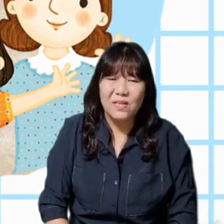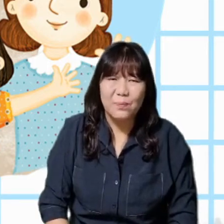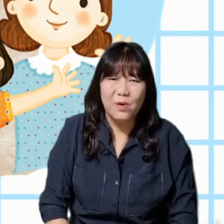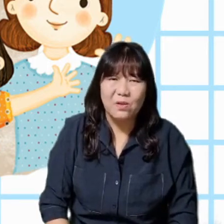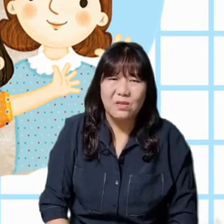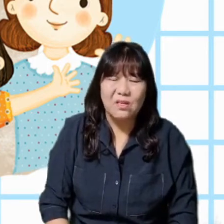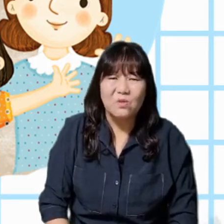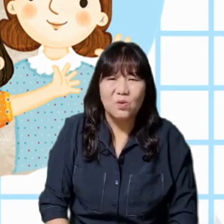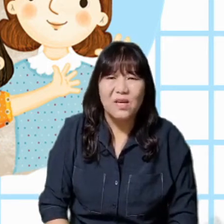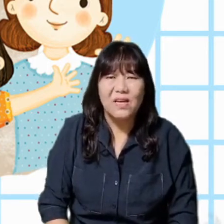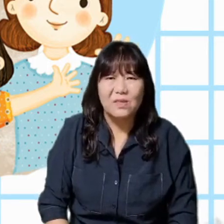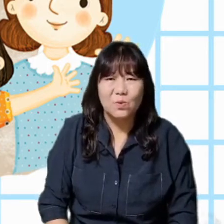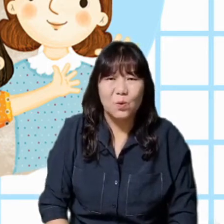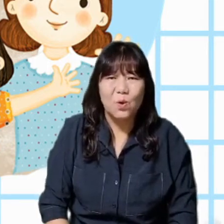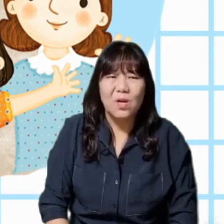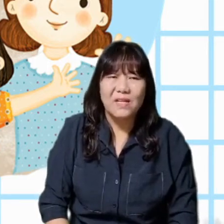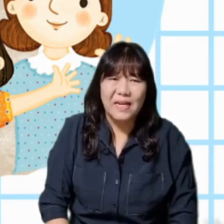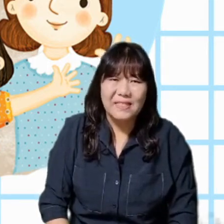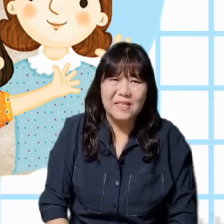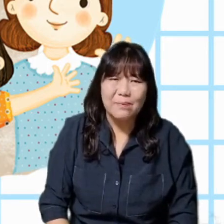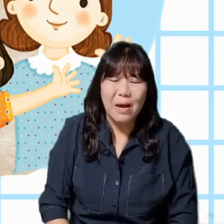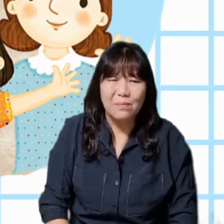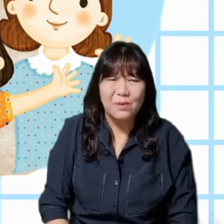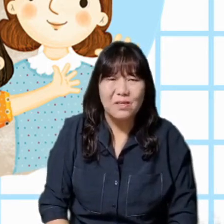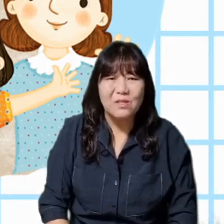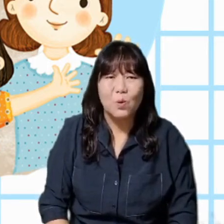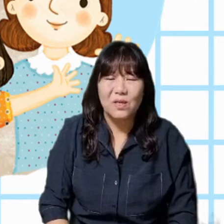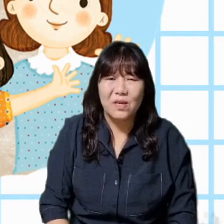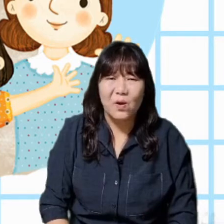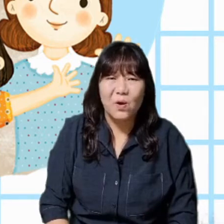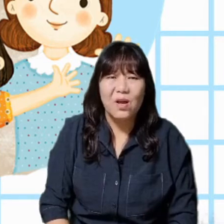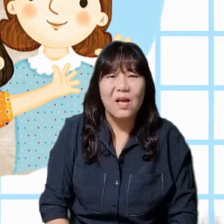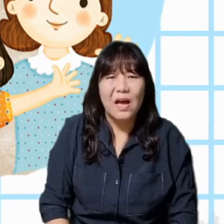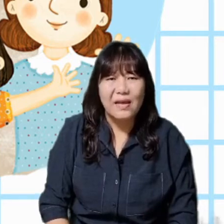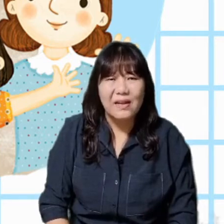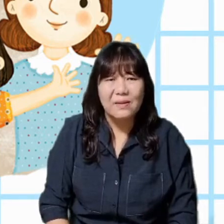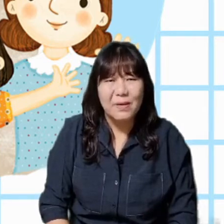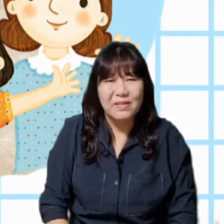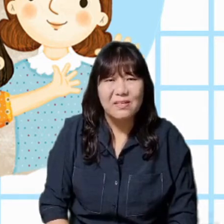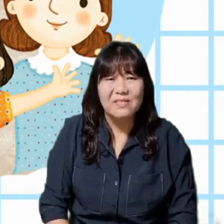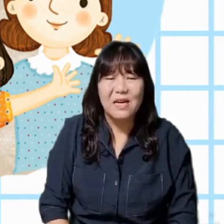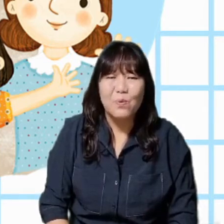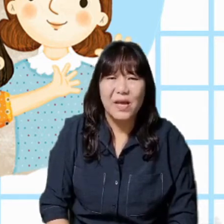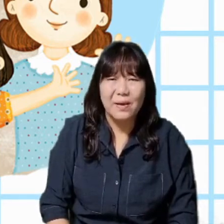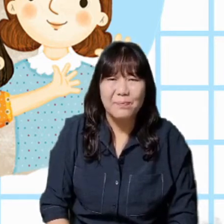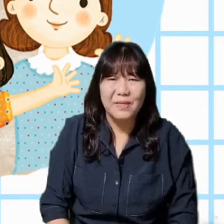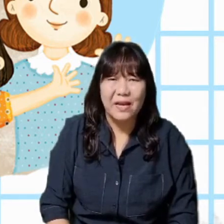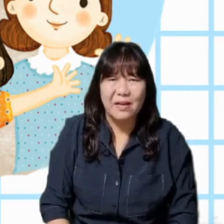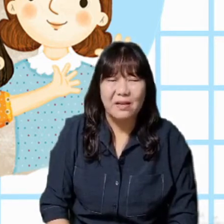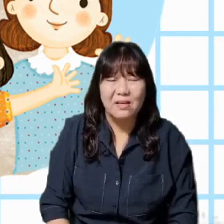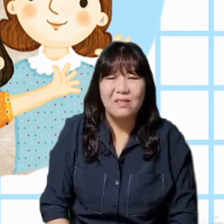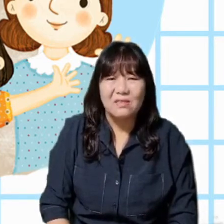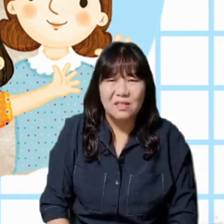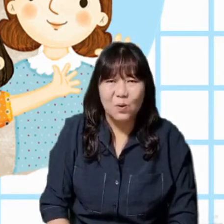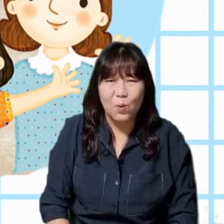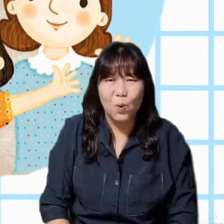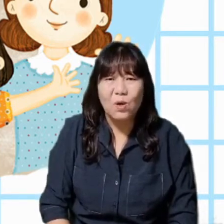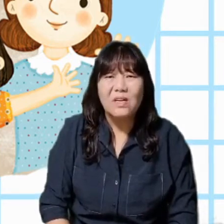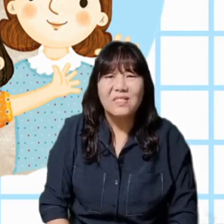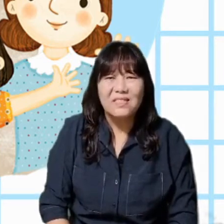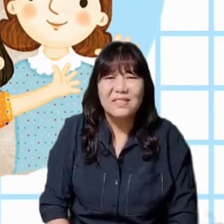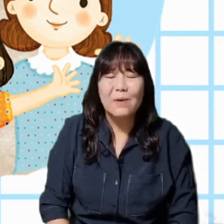살아가고 있다면 우리 가정도 다시 마음을 돌이켜 하나님만을 사모해야 합니다.